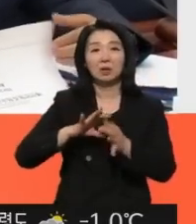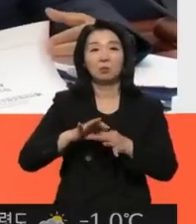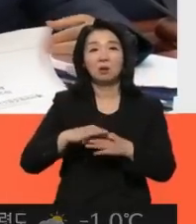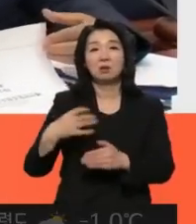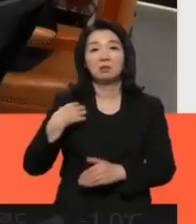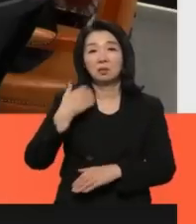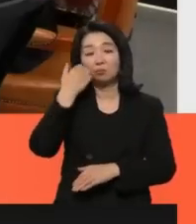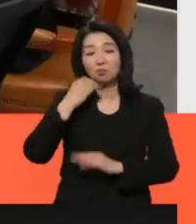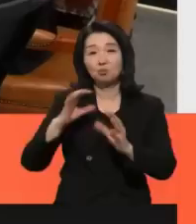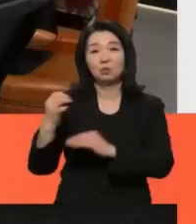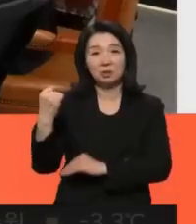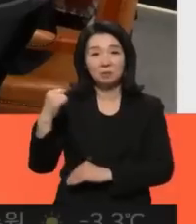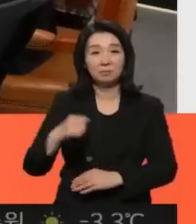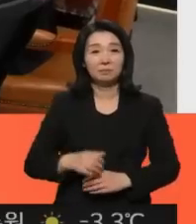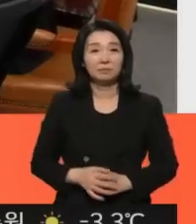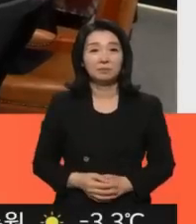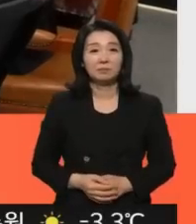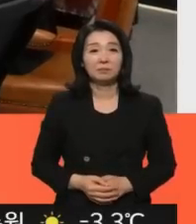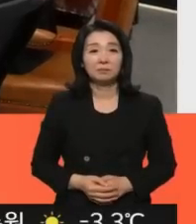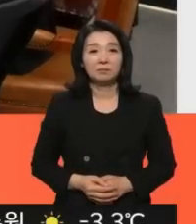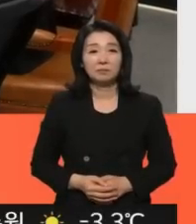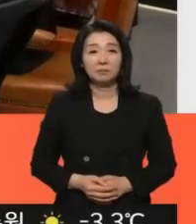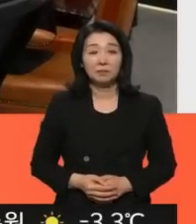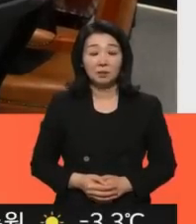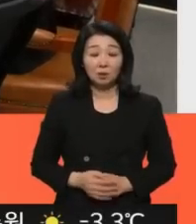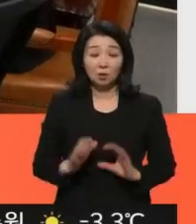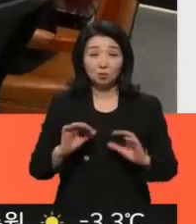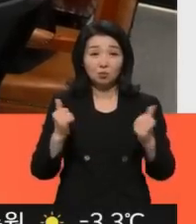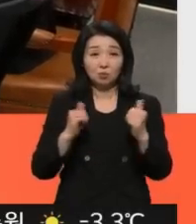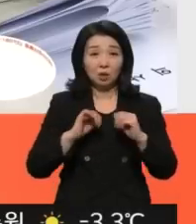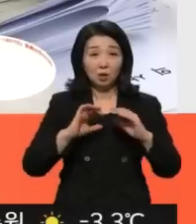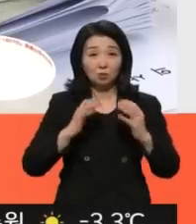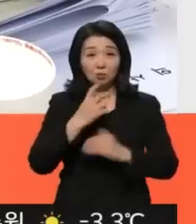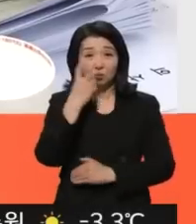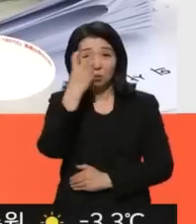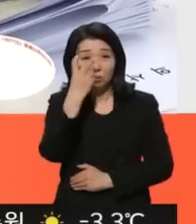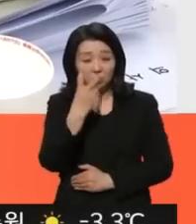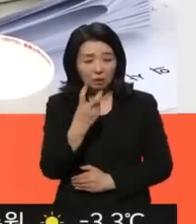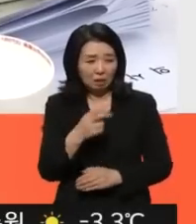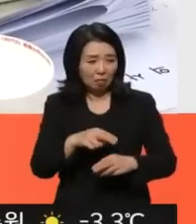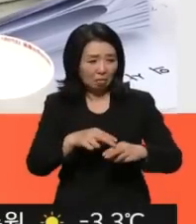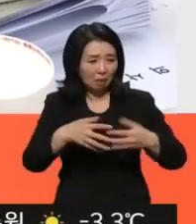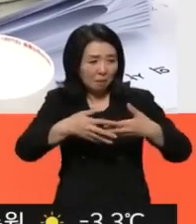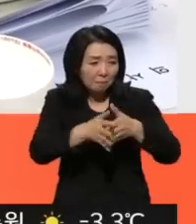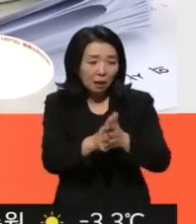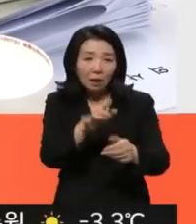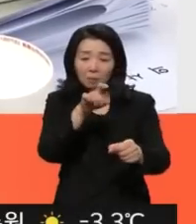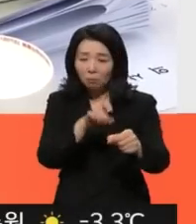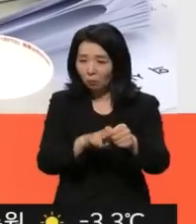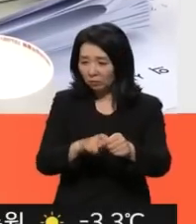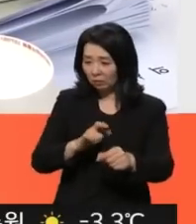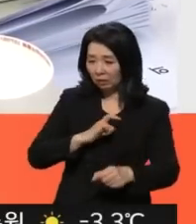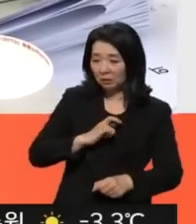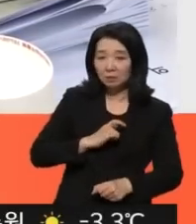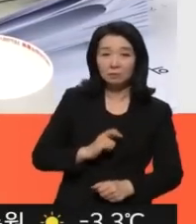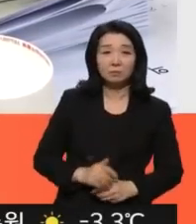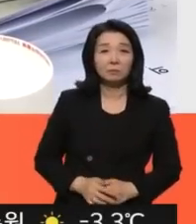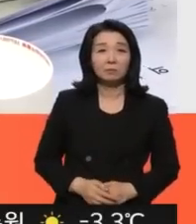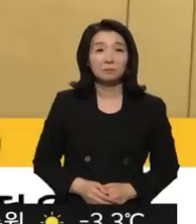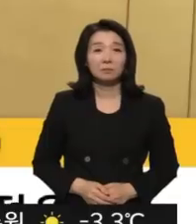책임은 국민의힘에 있다고 지적했습니다. 이 국회 국정조사를 파행시키려는 의도가 아닌 인지 의심된다고도 주장했습니다.